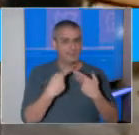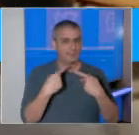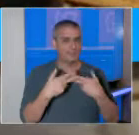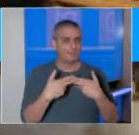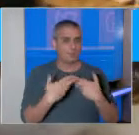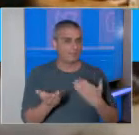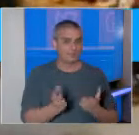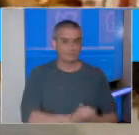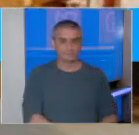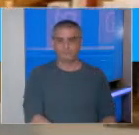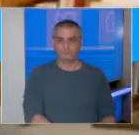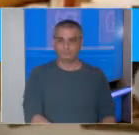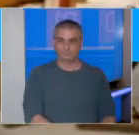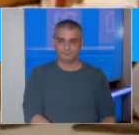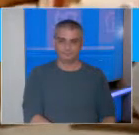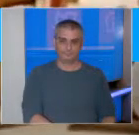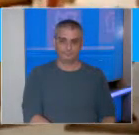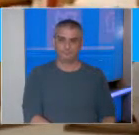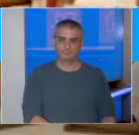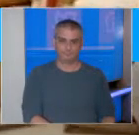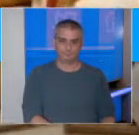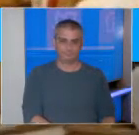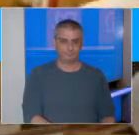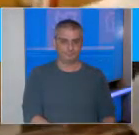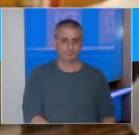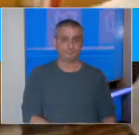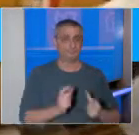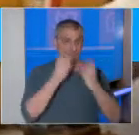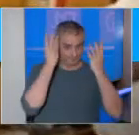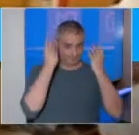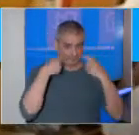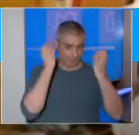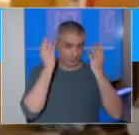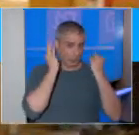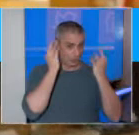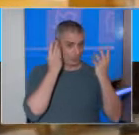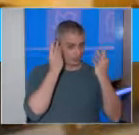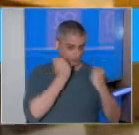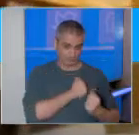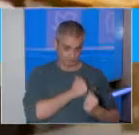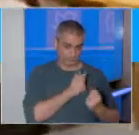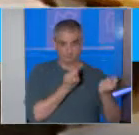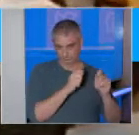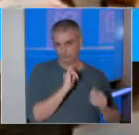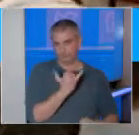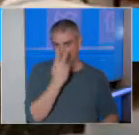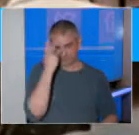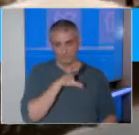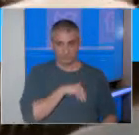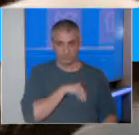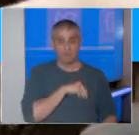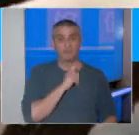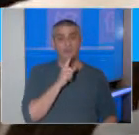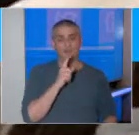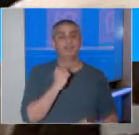הקרובים? אז מערכת החינוך של הבנות החרדיות תיסגר, זה ההבנה כבר, זה די ברור, כאשר